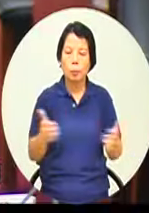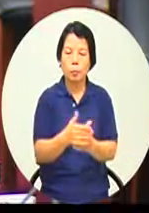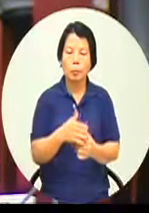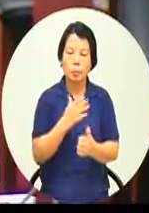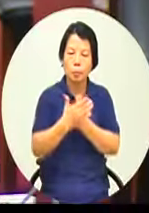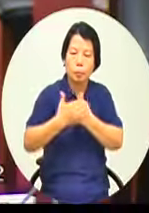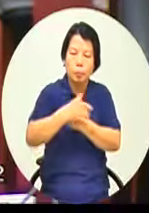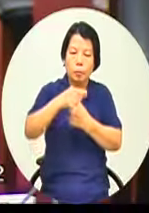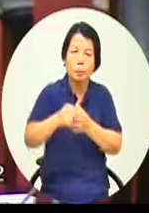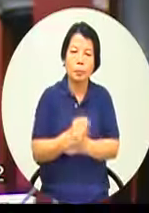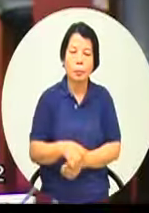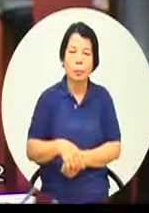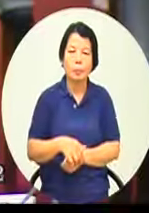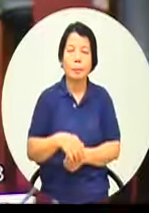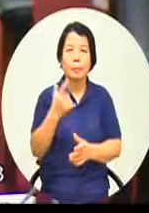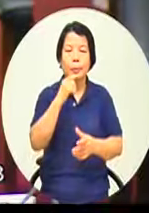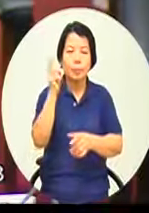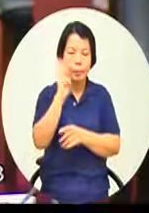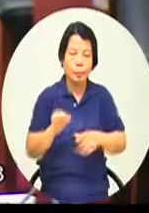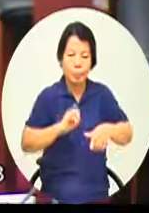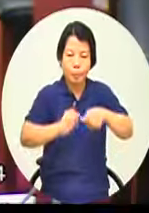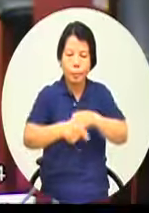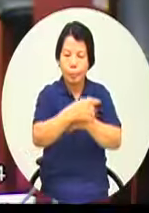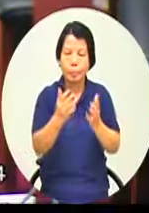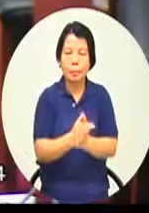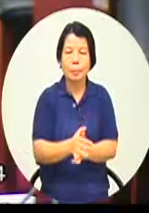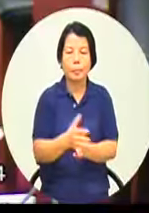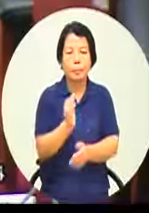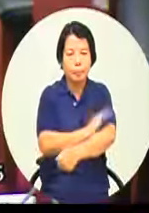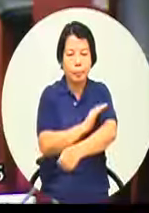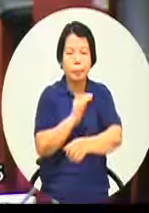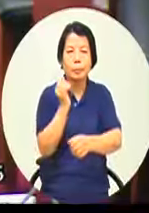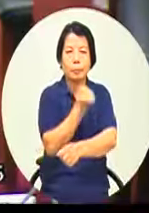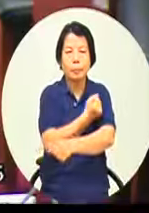自来水哦。那除了感谢以